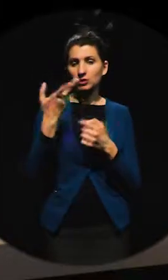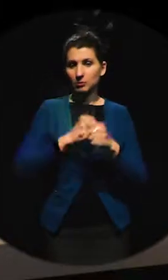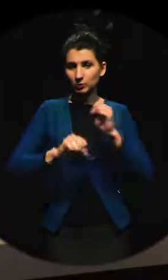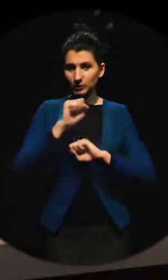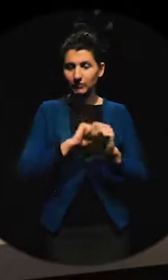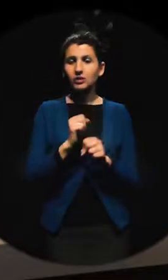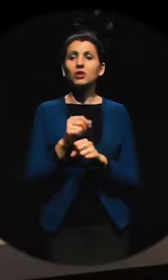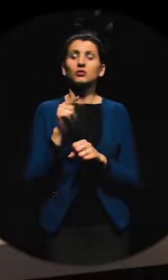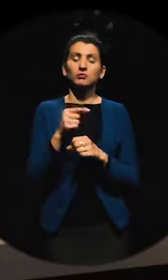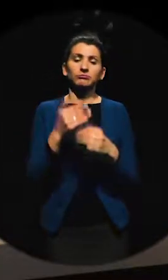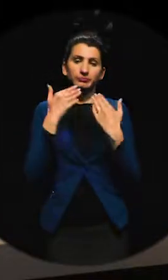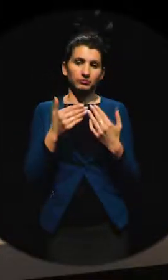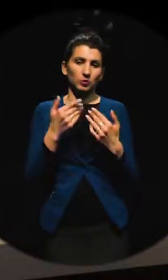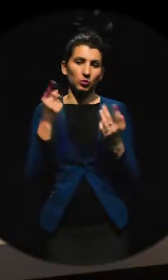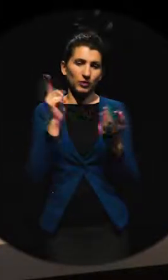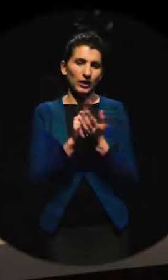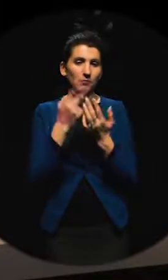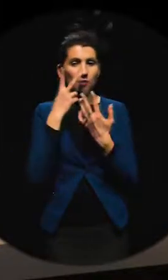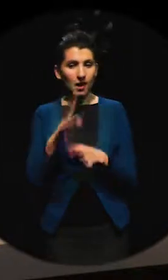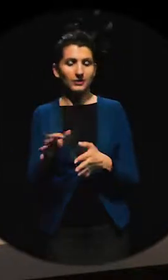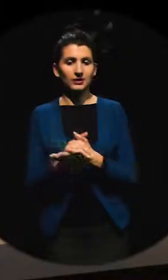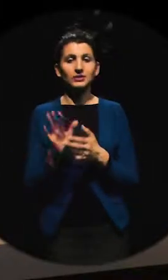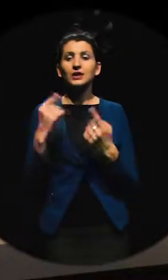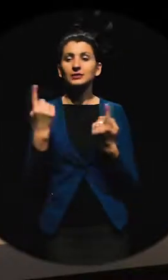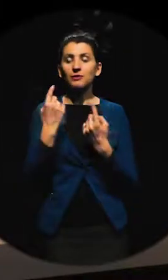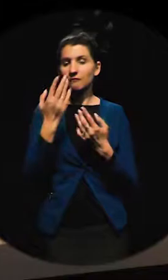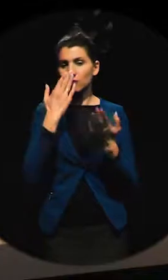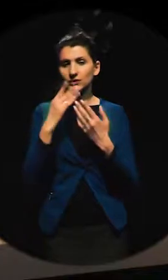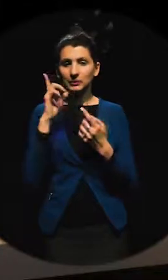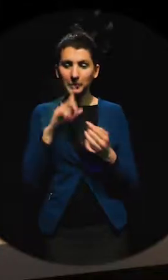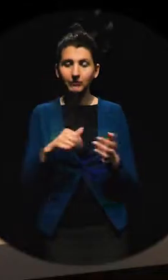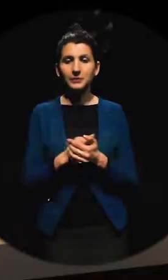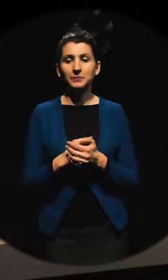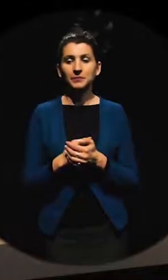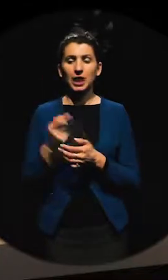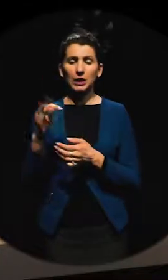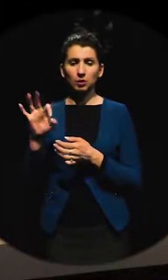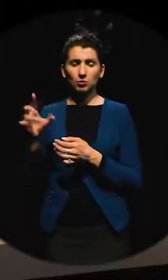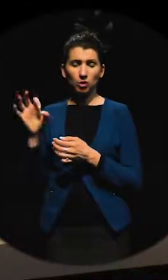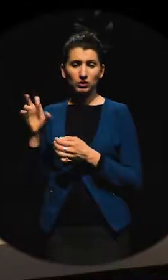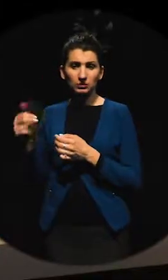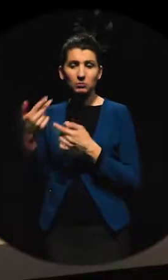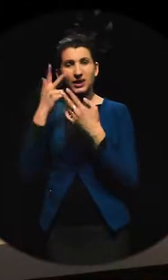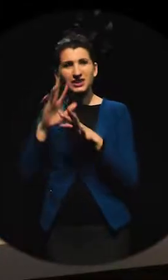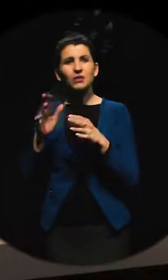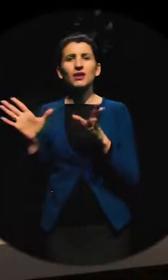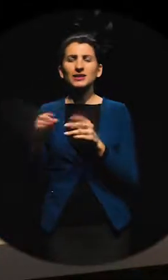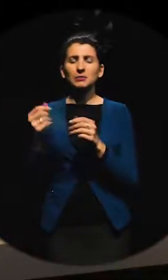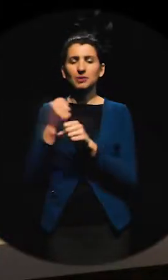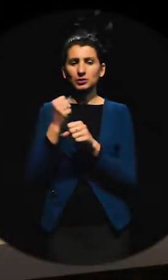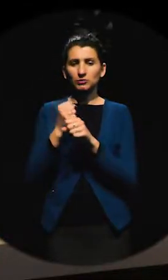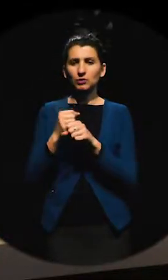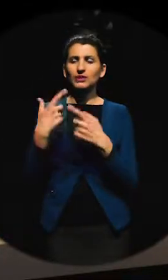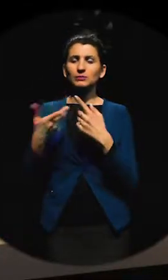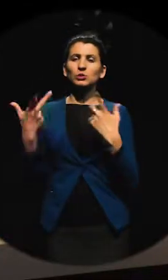i uwieczniał osoby, z którymi pracował jako opiekun, osoby z niepełnosprawnościami w sytuacjach